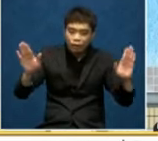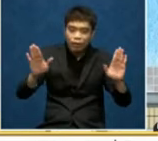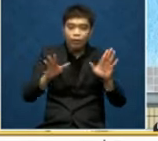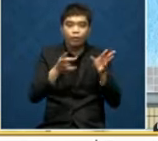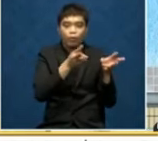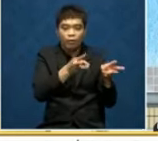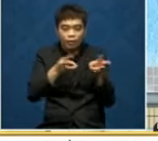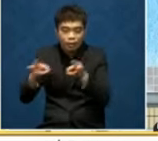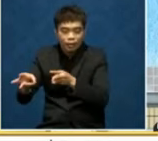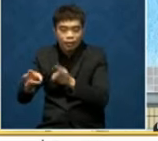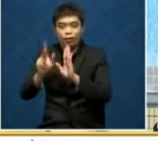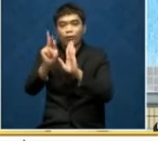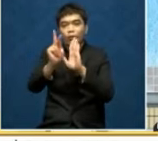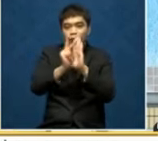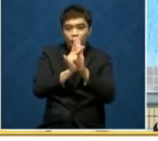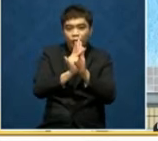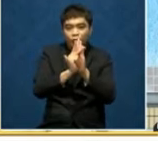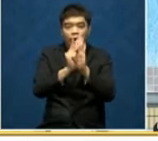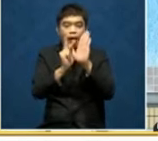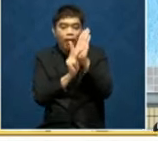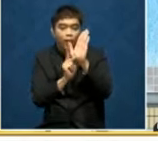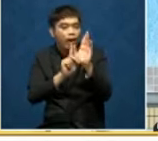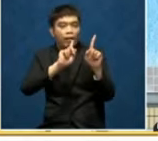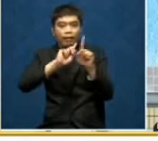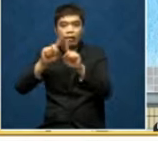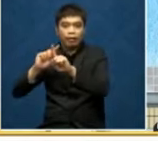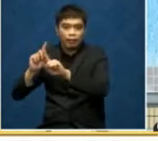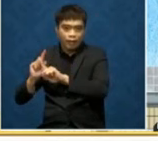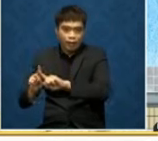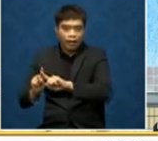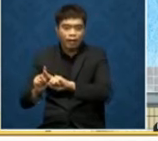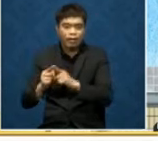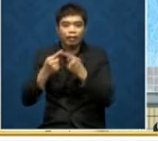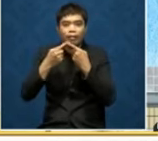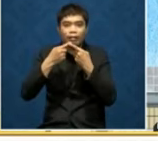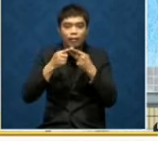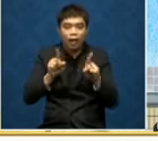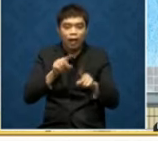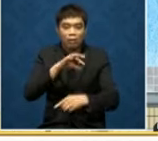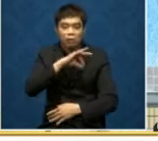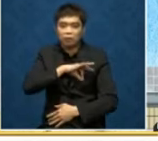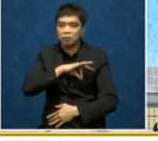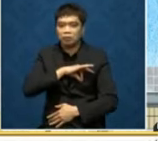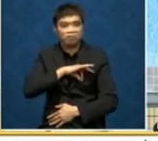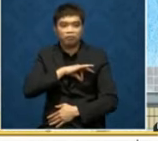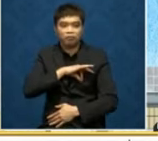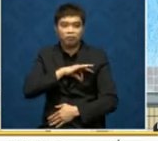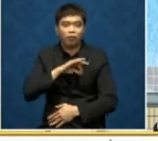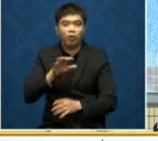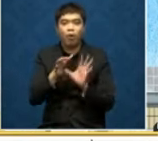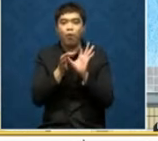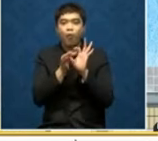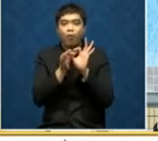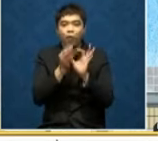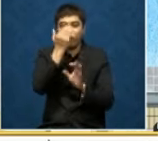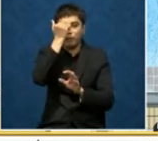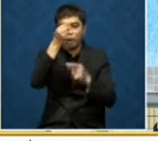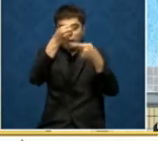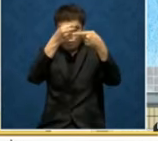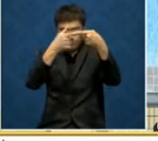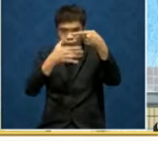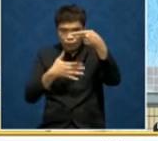หรือกฎระเบียบต่างๆแต่ก็น่าเป็นห่วงนะคะท่านประธานเพราะ 13ด้านดิฉันมองว่า